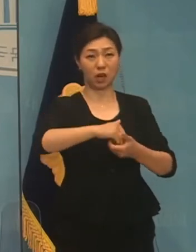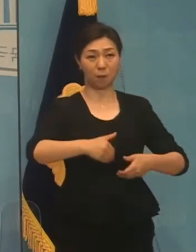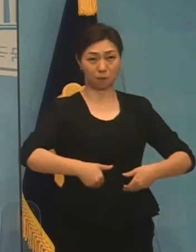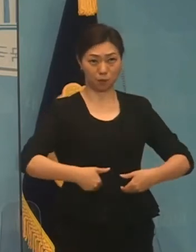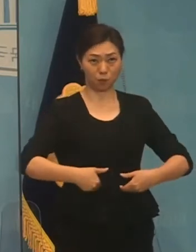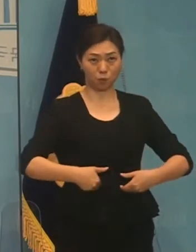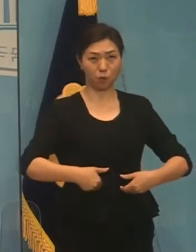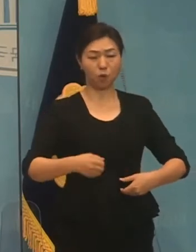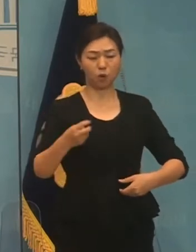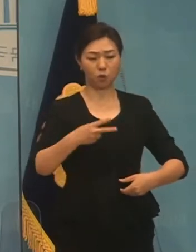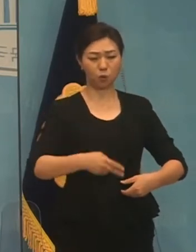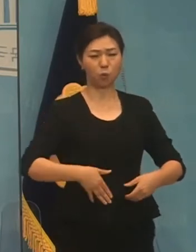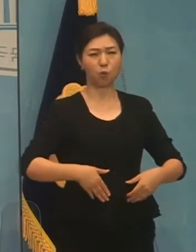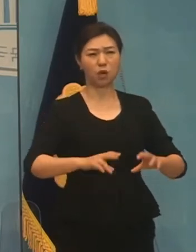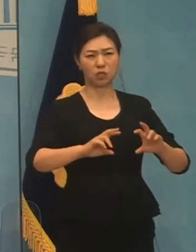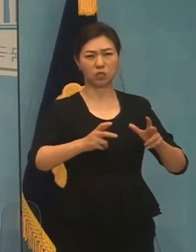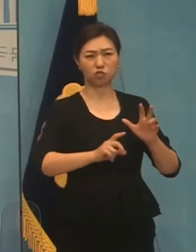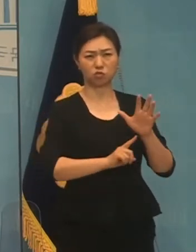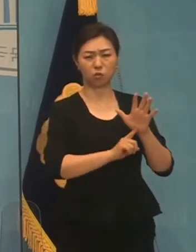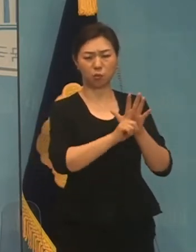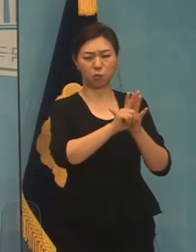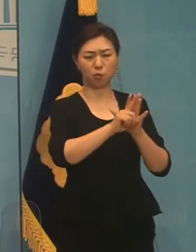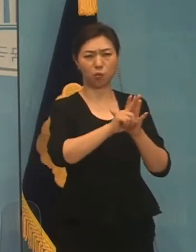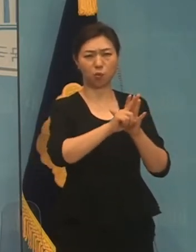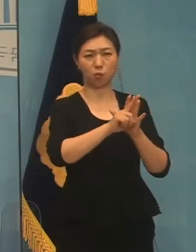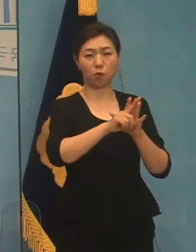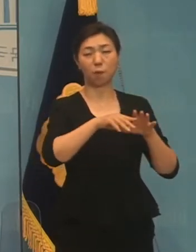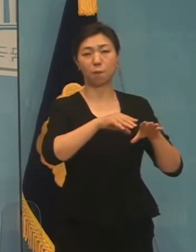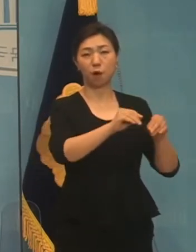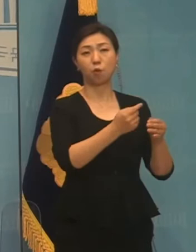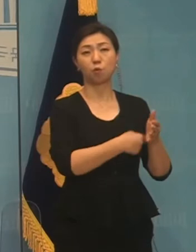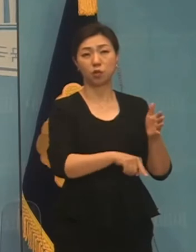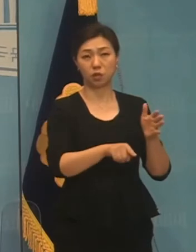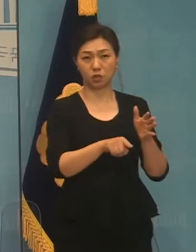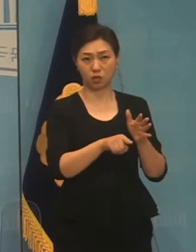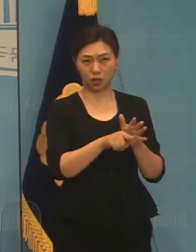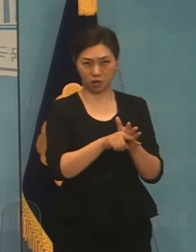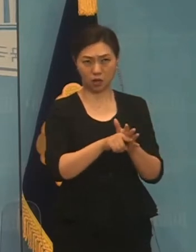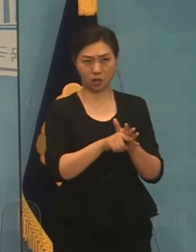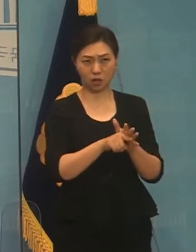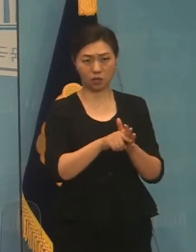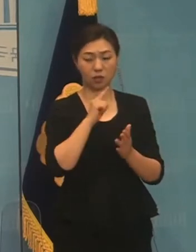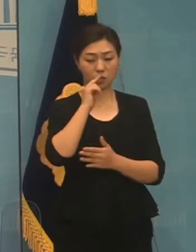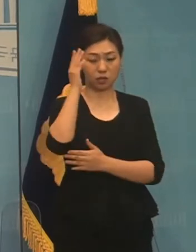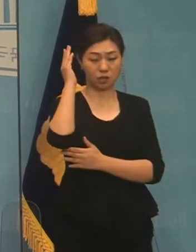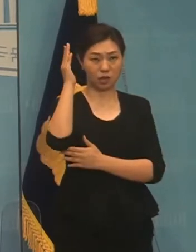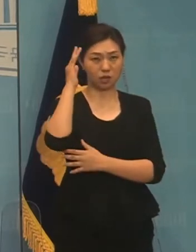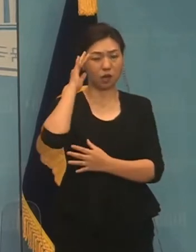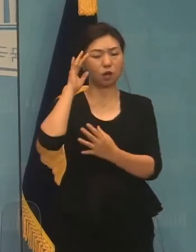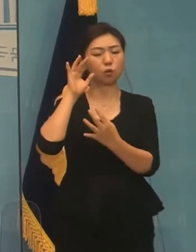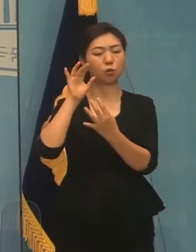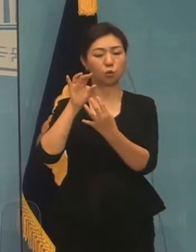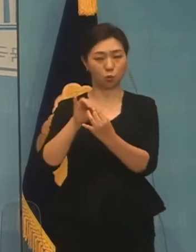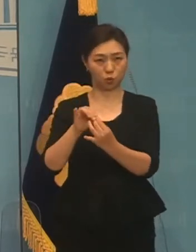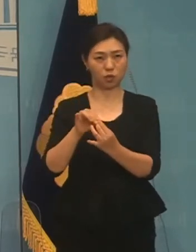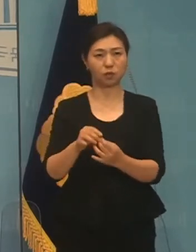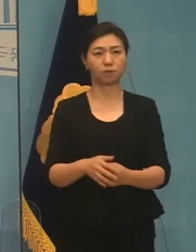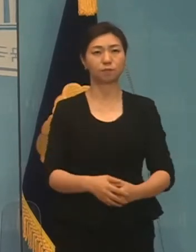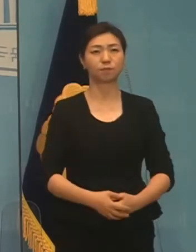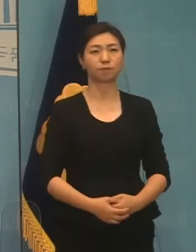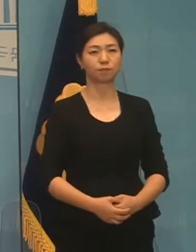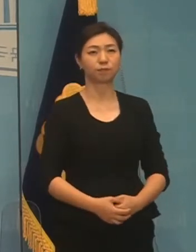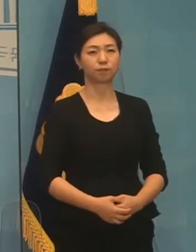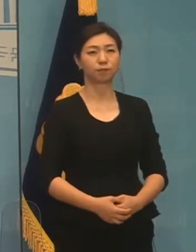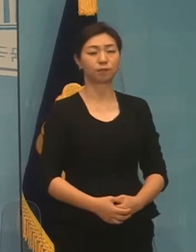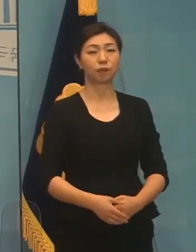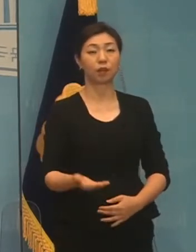온실가스 감축의 필요성에 대해서 말씀하신 것에 깊이 공감합니다. 깊이 동의합니다.